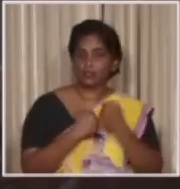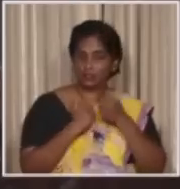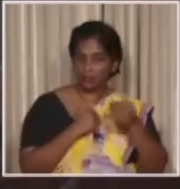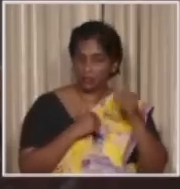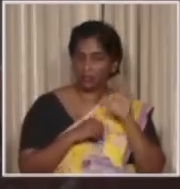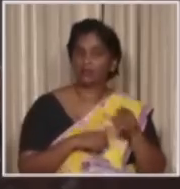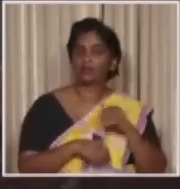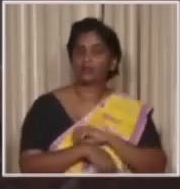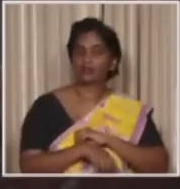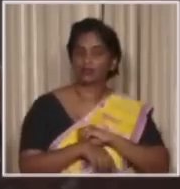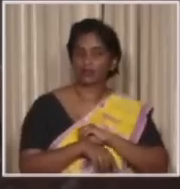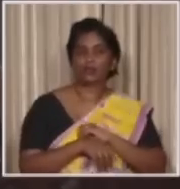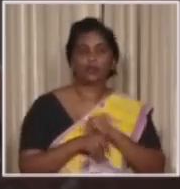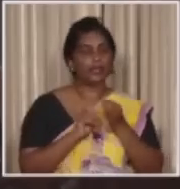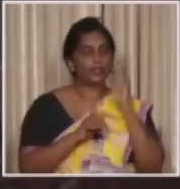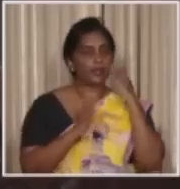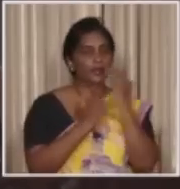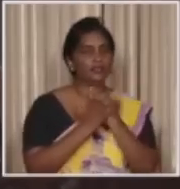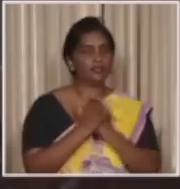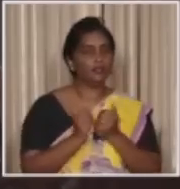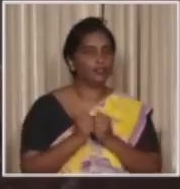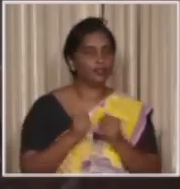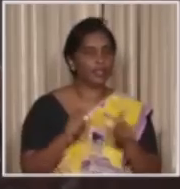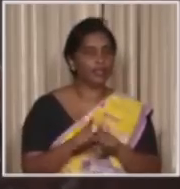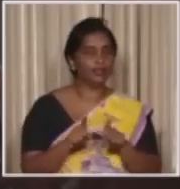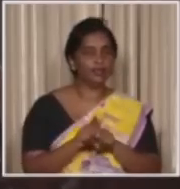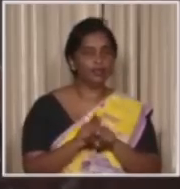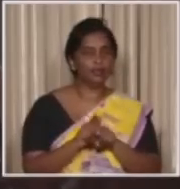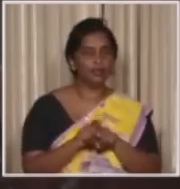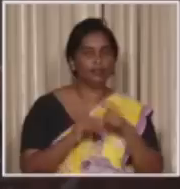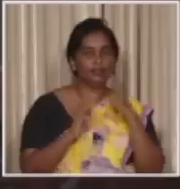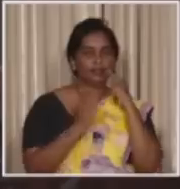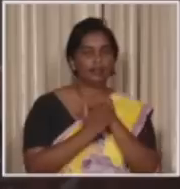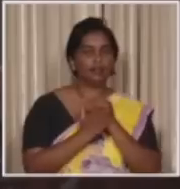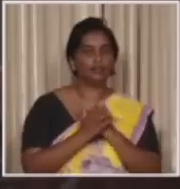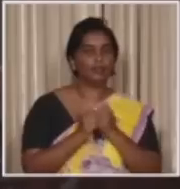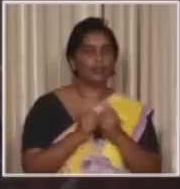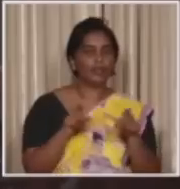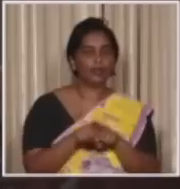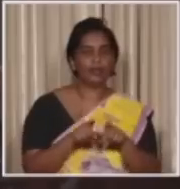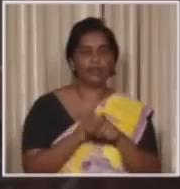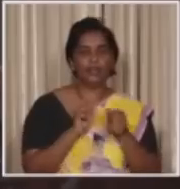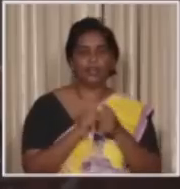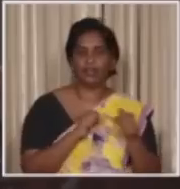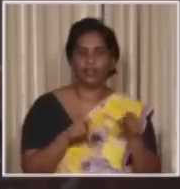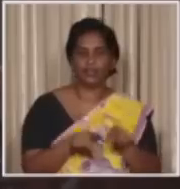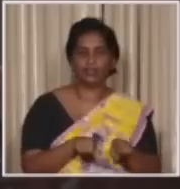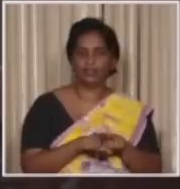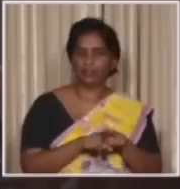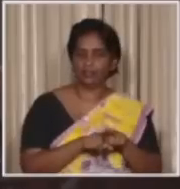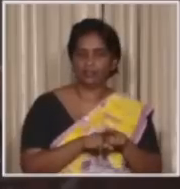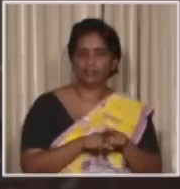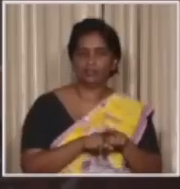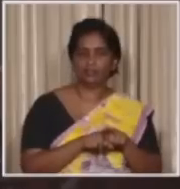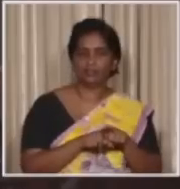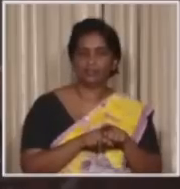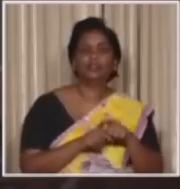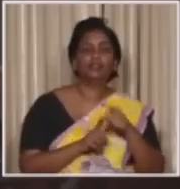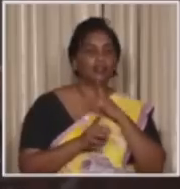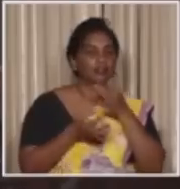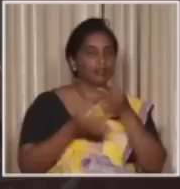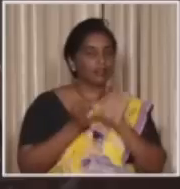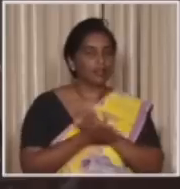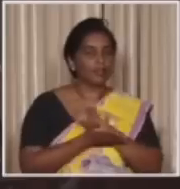කිරීමට විධායක බලය දරන ජනාධිපතිතුමාටත් එතුමාගේ ලේකම්ටත් අවශ්‍යතා හැකියාවක් නැති බව ඉතාමත්ම